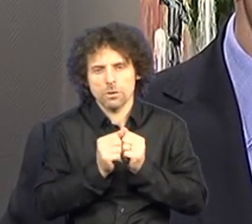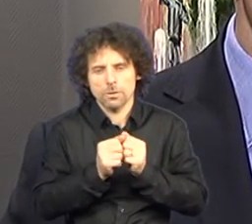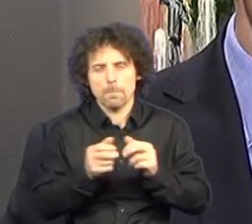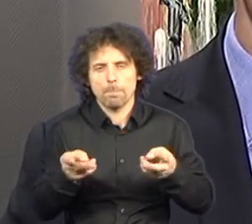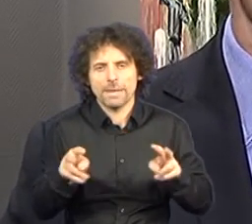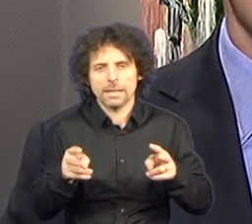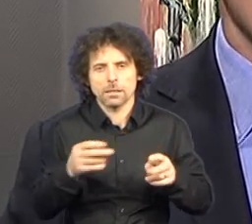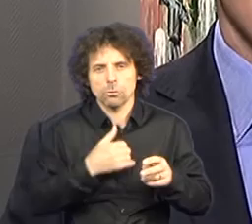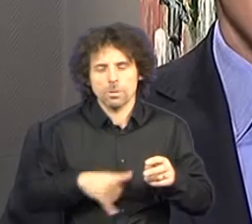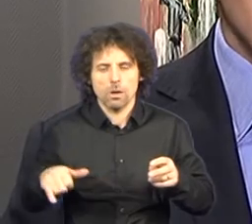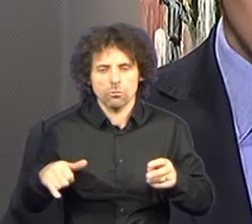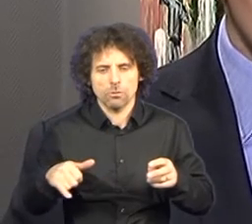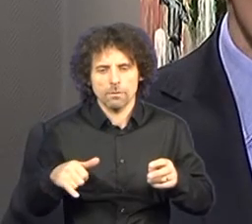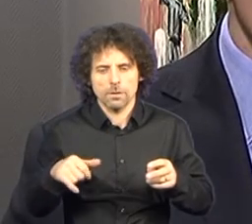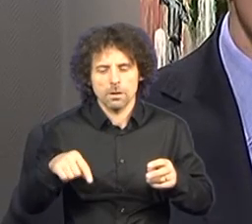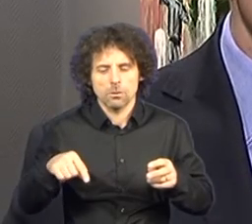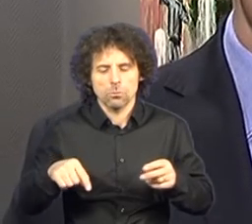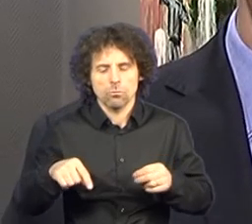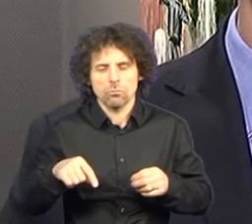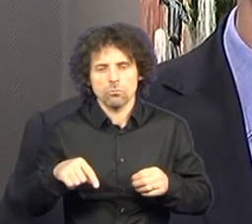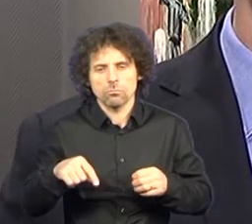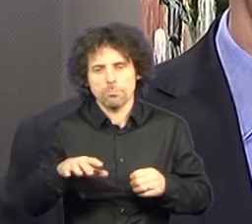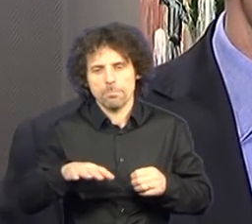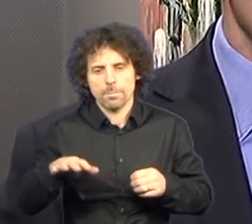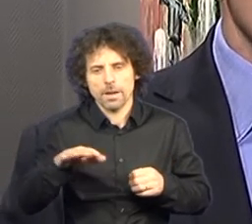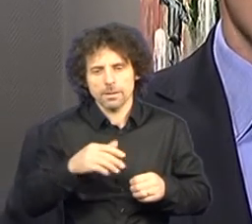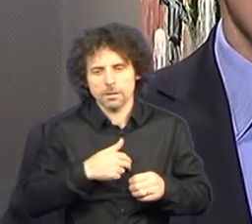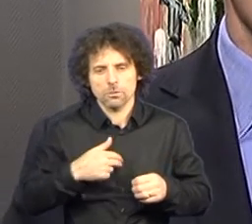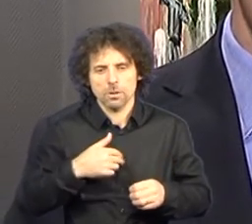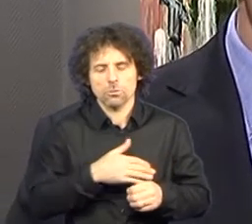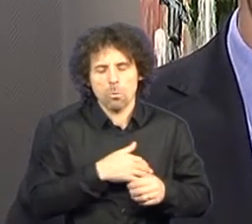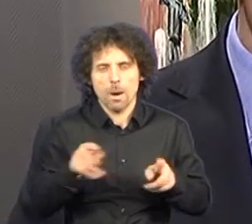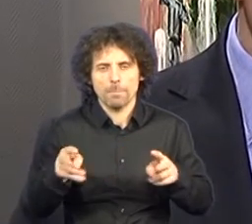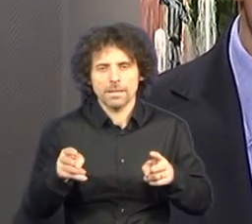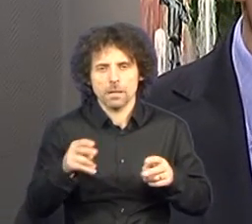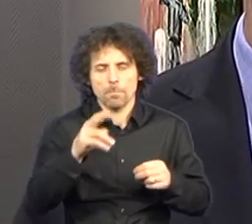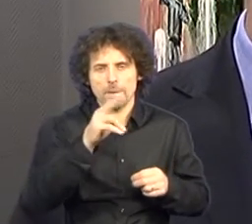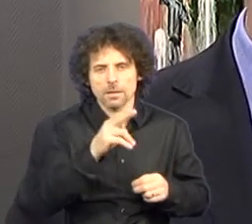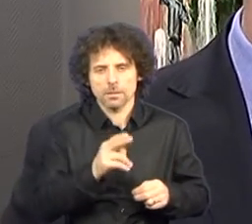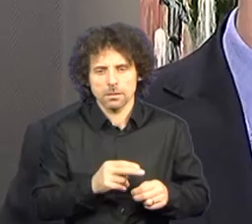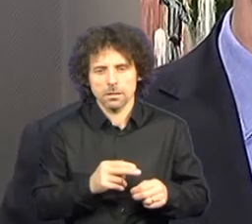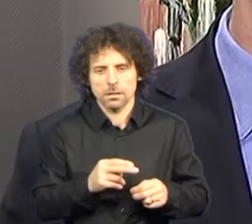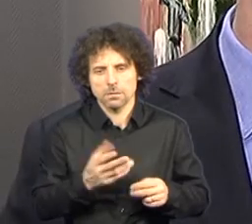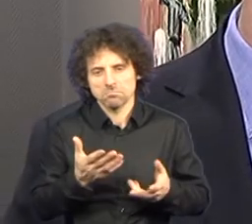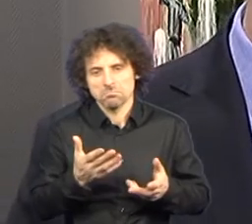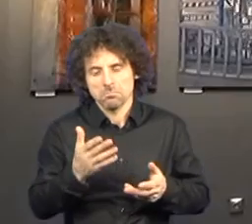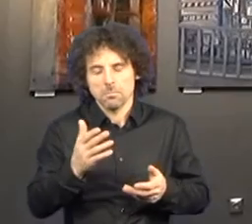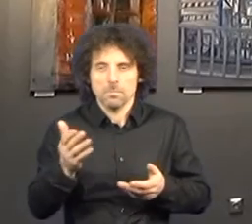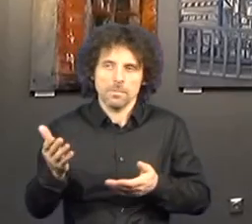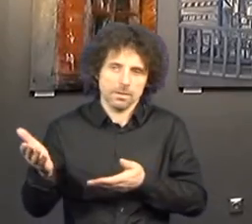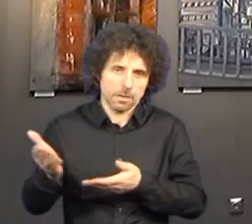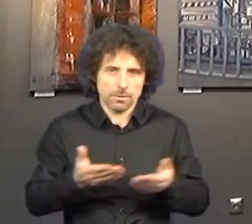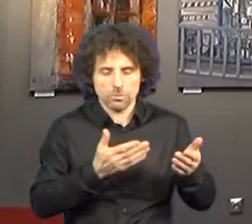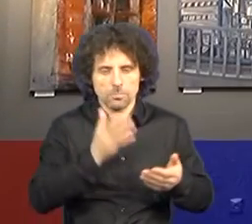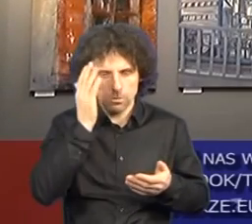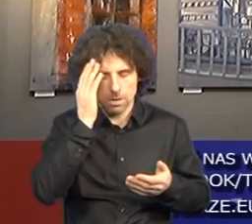jubileuszowy na plac naszej szkoły. Tradycją naszej szkoły stało się to, że na pikniku w Plastyku gościmy mieszkańców i